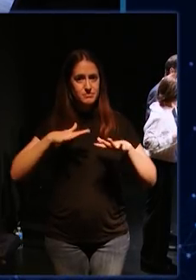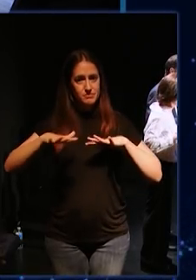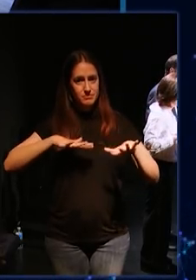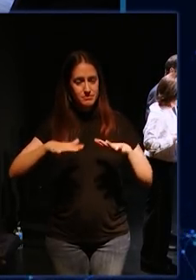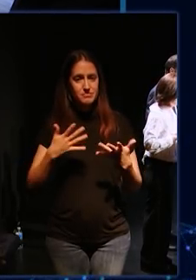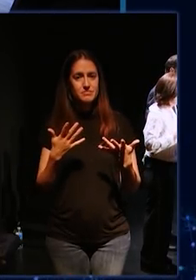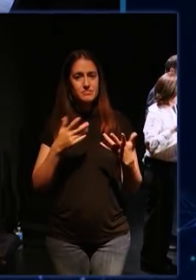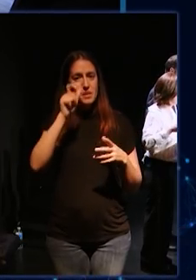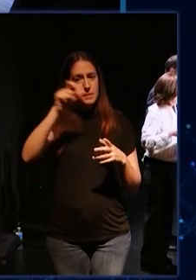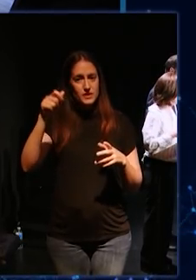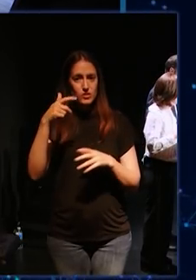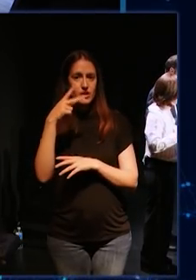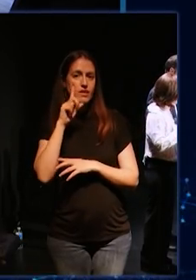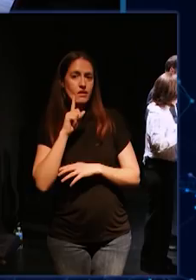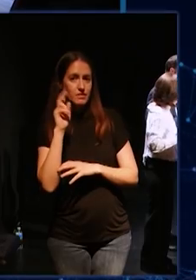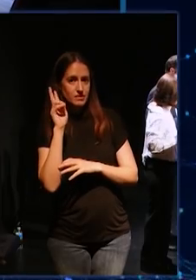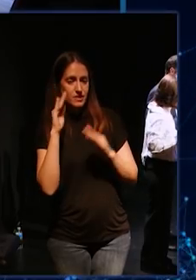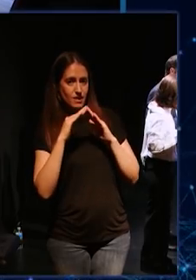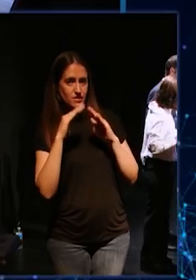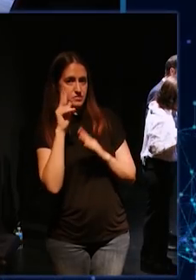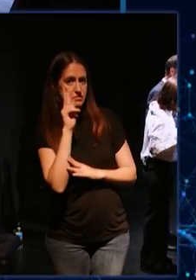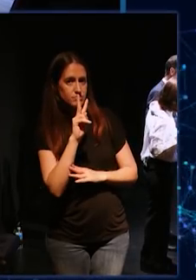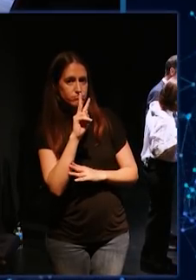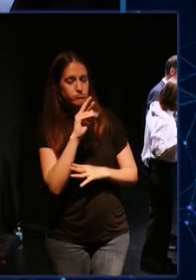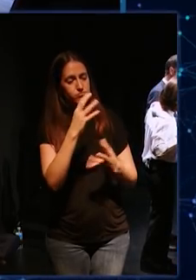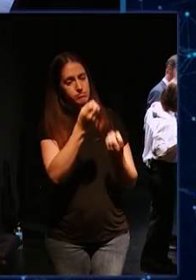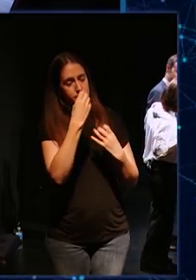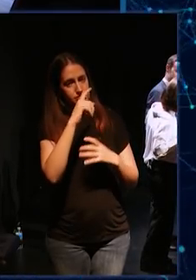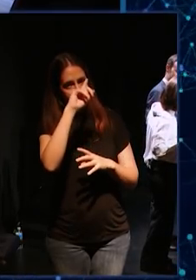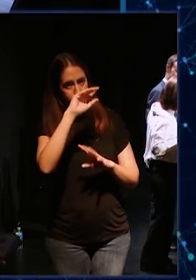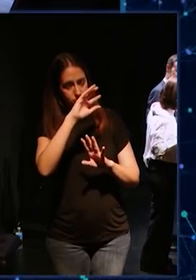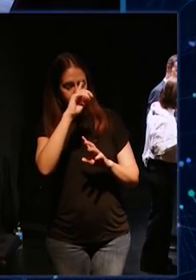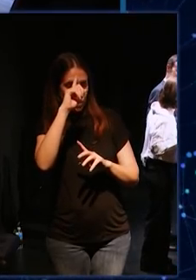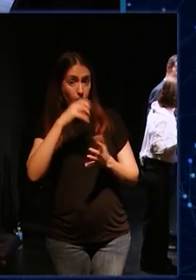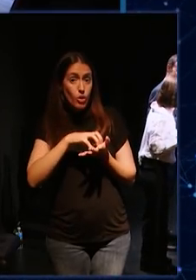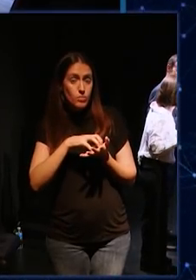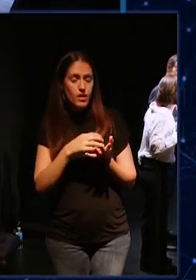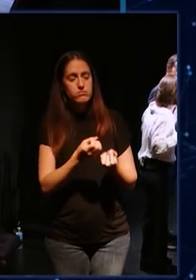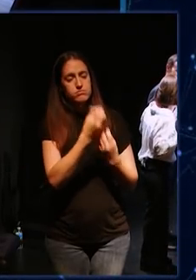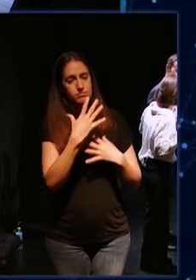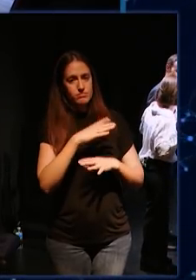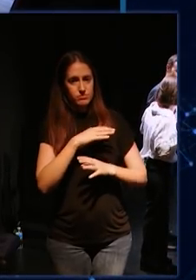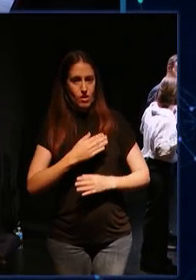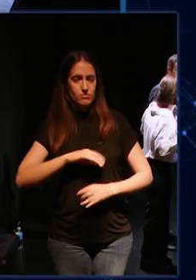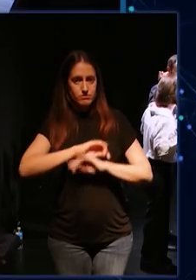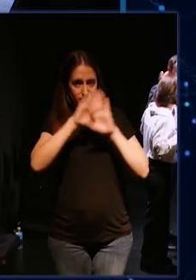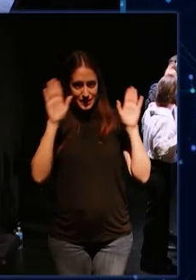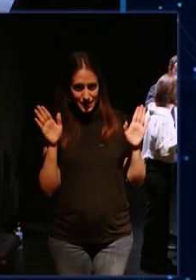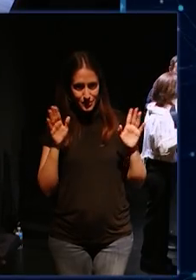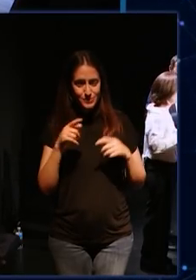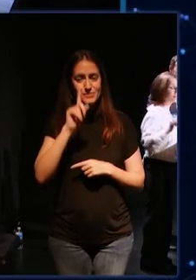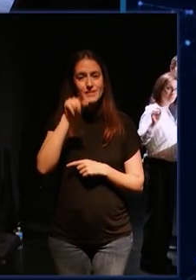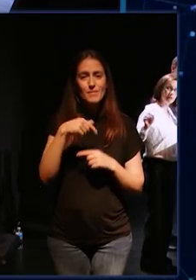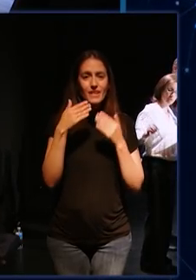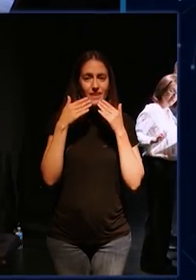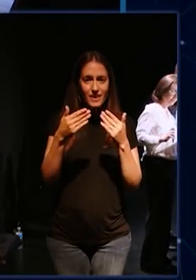molta gent a casa seva o aquí que ha acabat de perfilar alguns dubtes, si és que encara en quedaven. Per la nostra part, res més. Agrair també a les